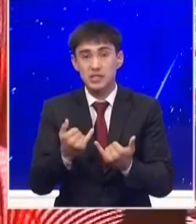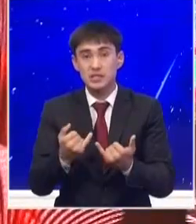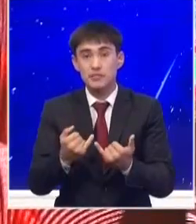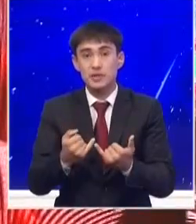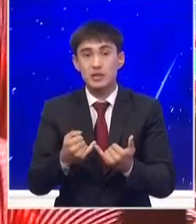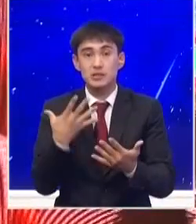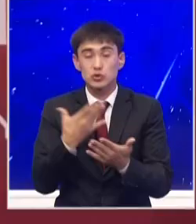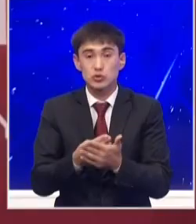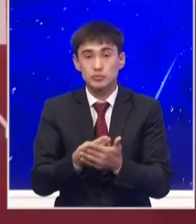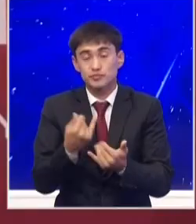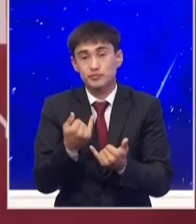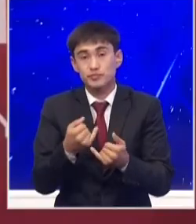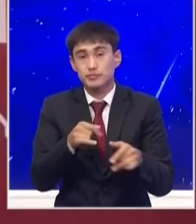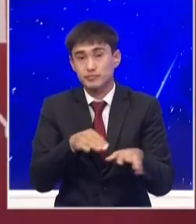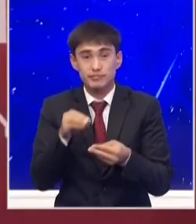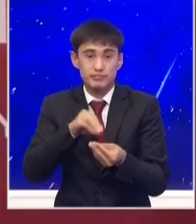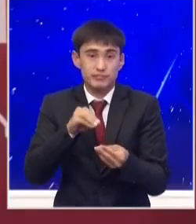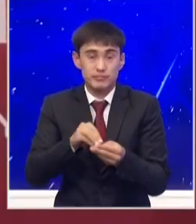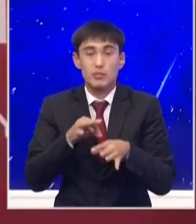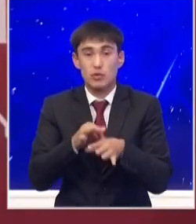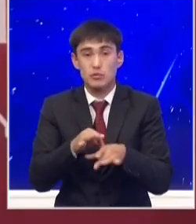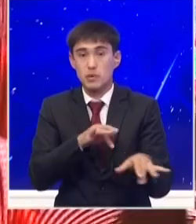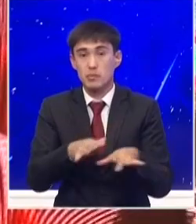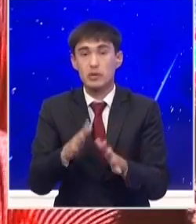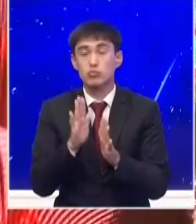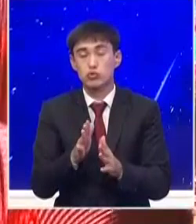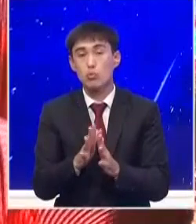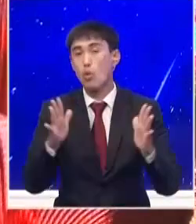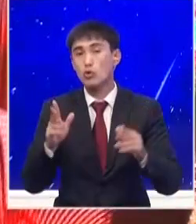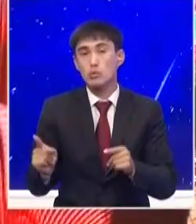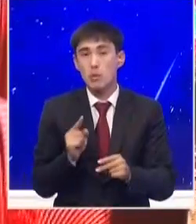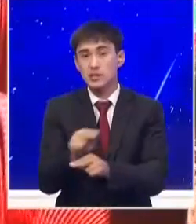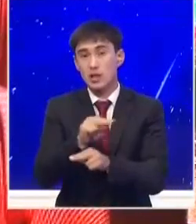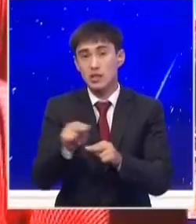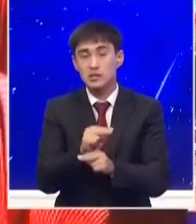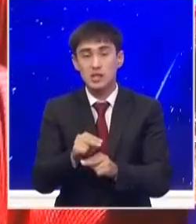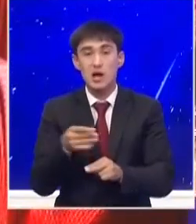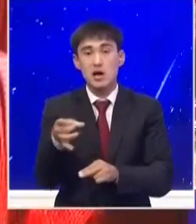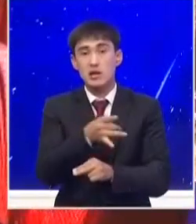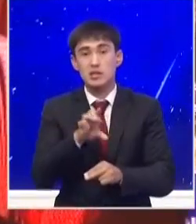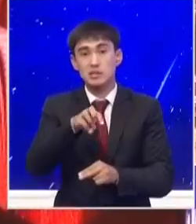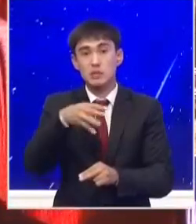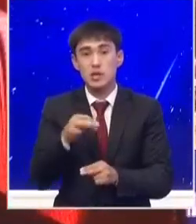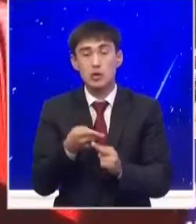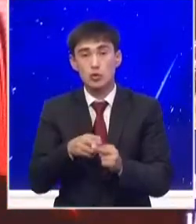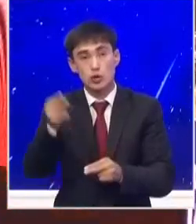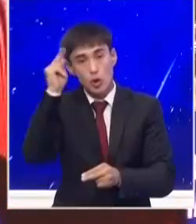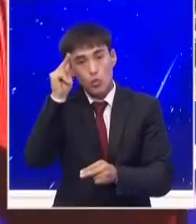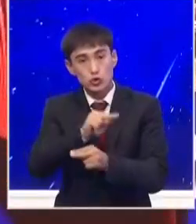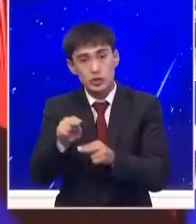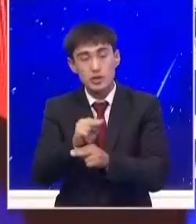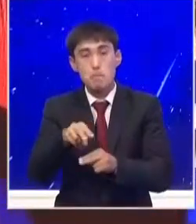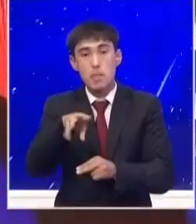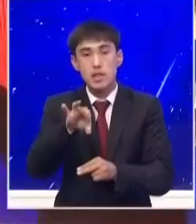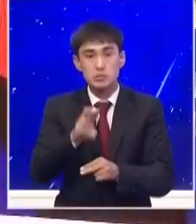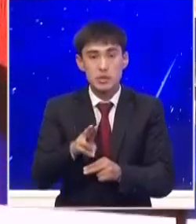в собственном соку. На этом мероприятии пройдет множество мастер-классов для представителей региональных СМИ, которые научат их